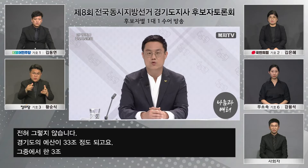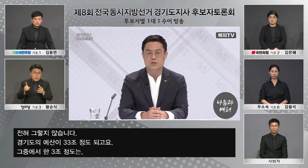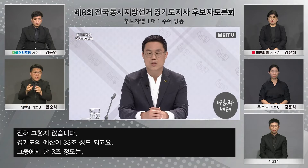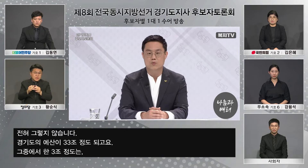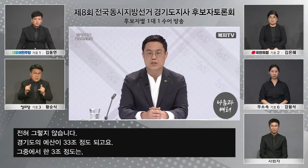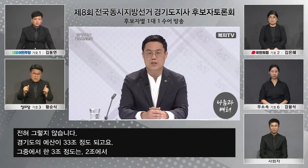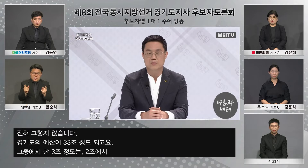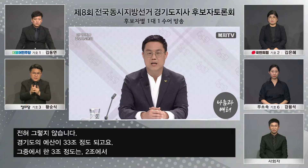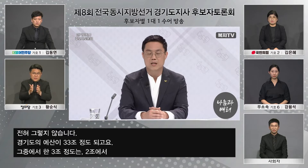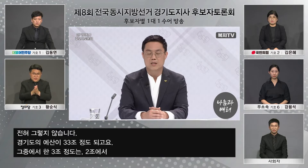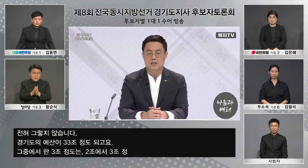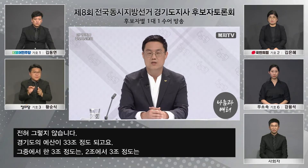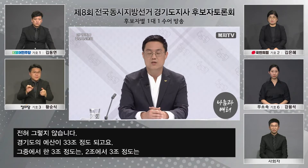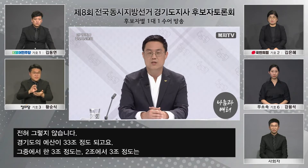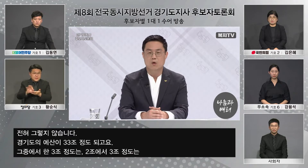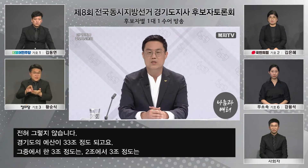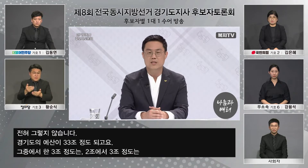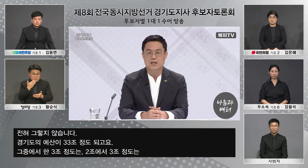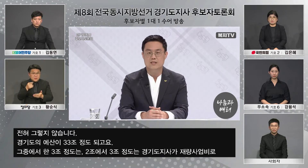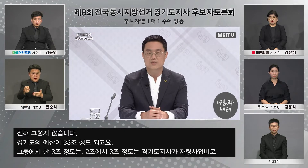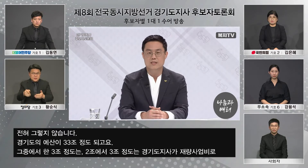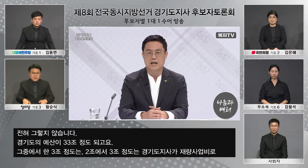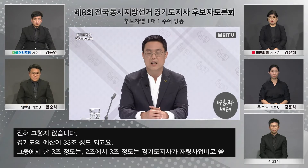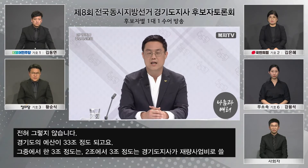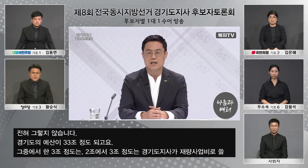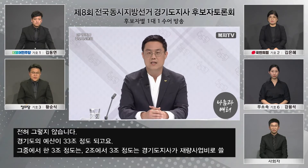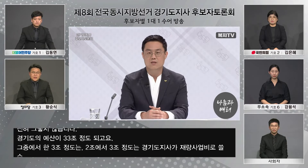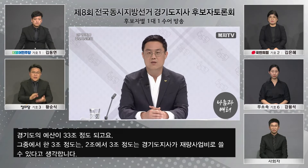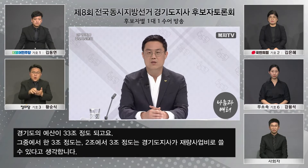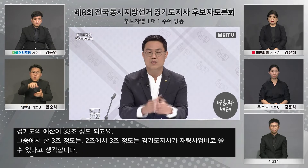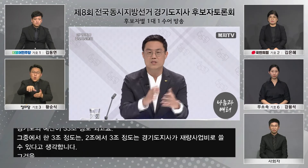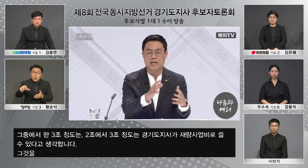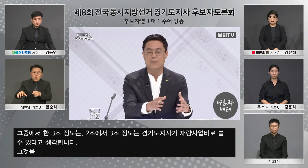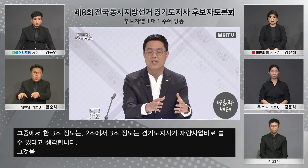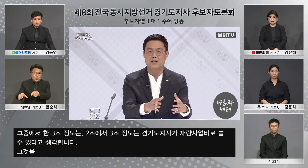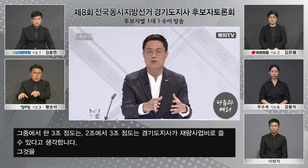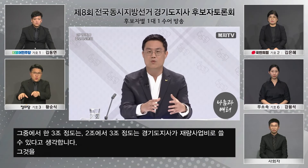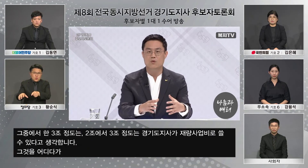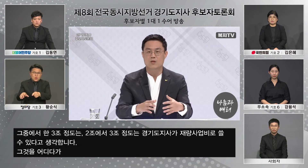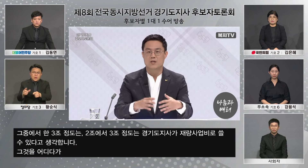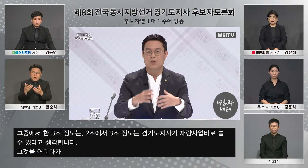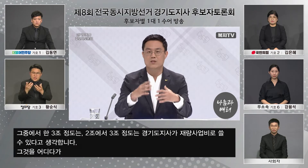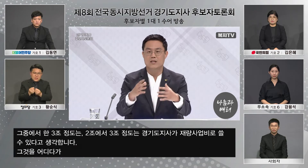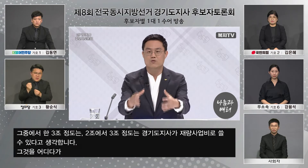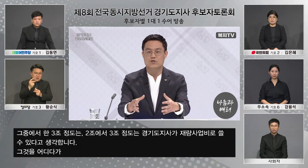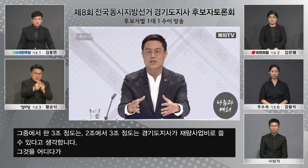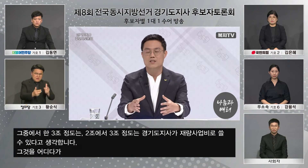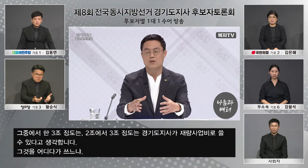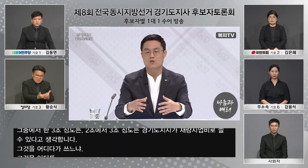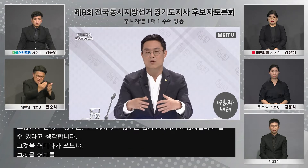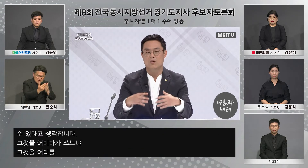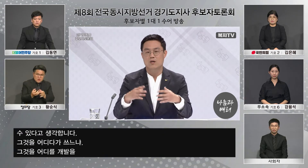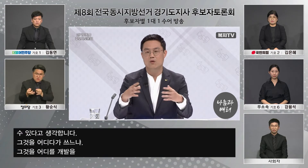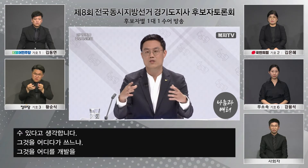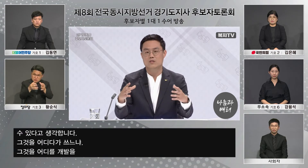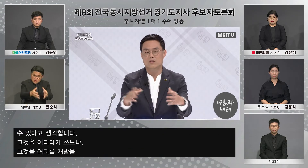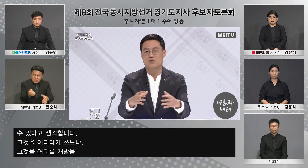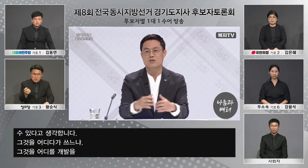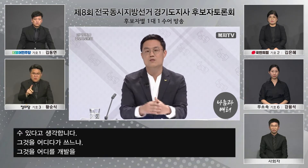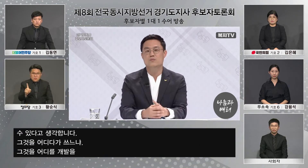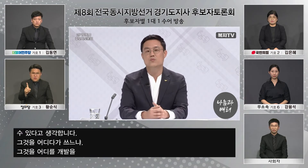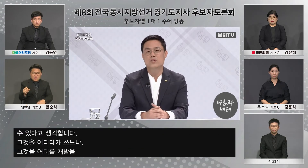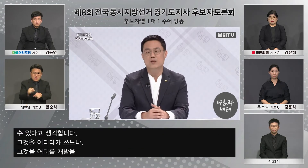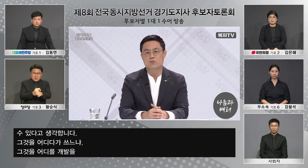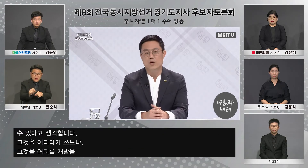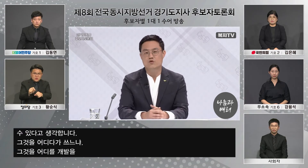재량사업비로 쓸 수 있다고 생각합니다. 그것을 어디다가 쓰느냐? 그것을 어디를 개발을 하고 어디다가 투자를 하고 어느